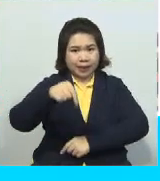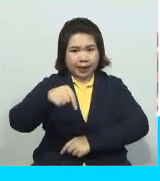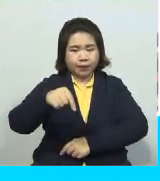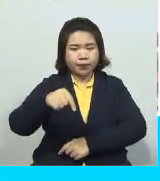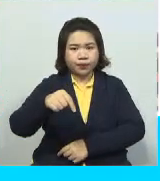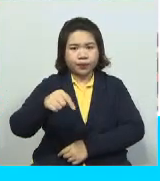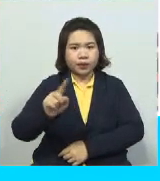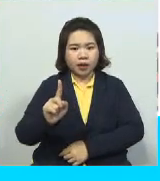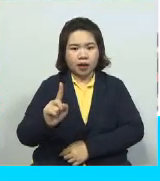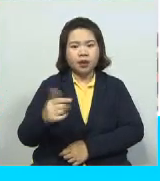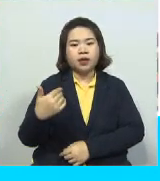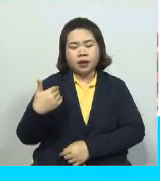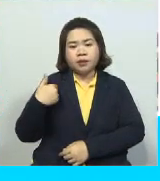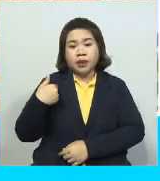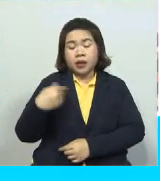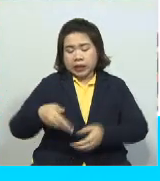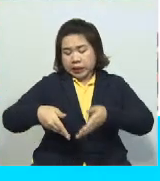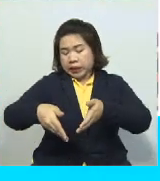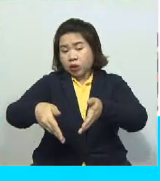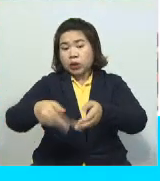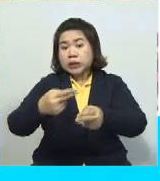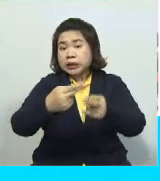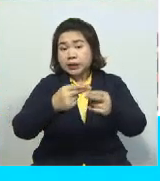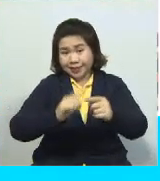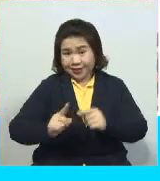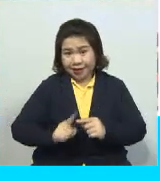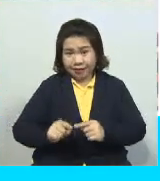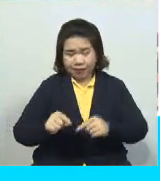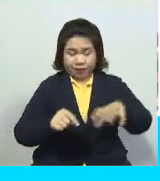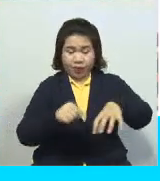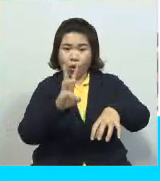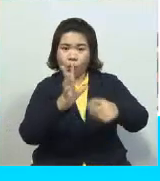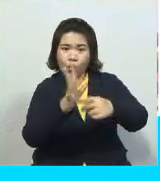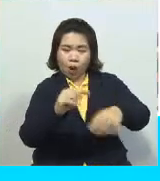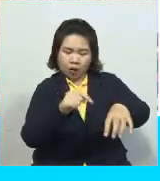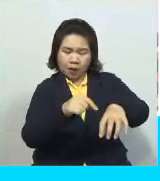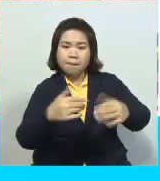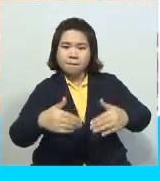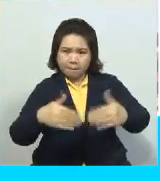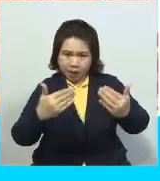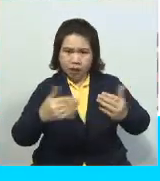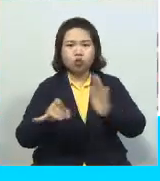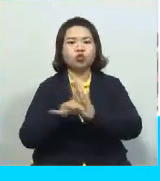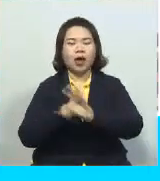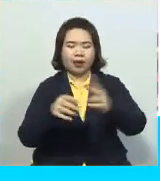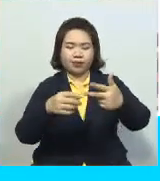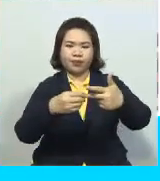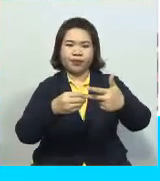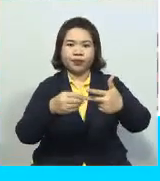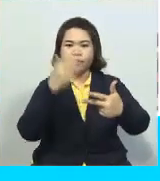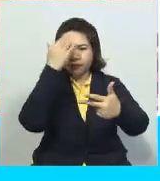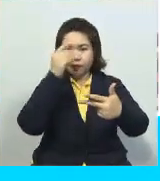ชแล้วก็ถนนหน้าพระลานถนนหน้าพระธาตุต่างๆตรงนี้ก็จะเปิดเป็นช่วงสุดท้าย